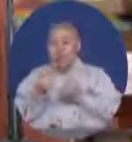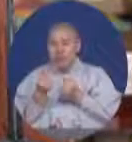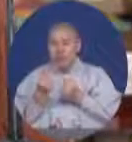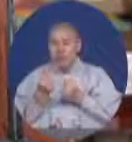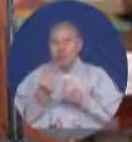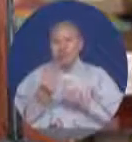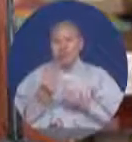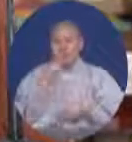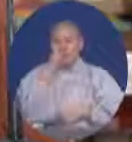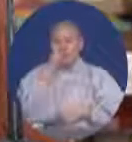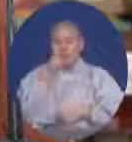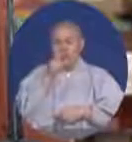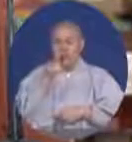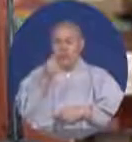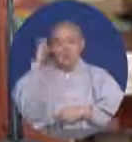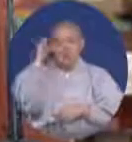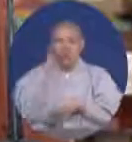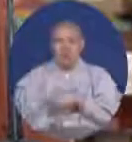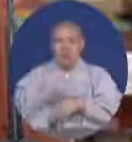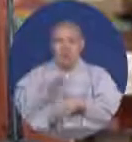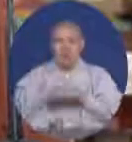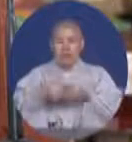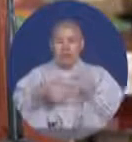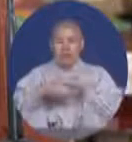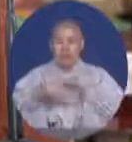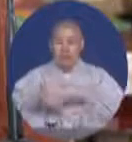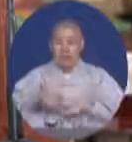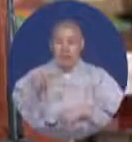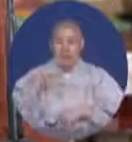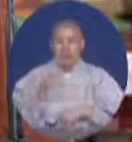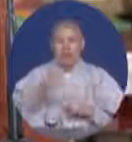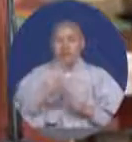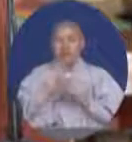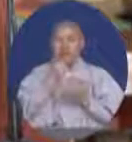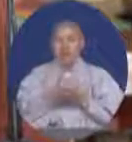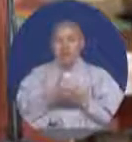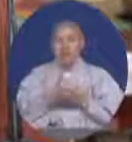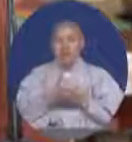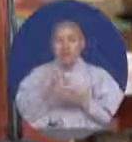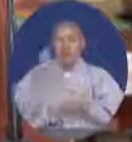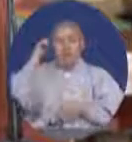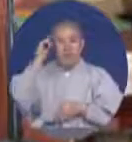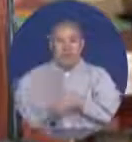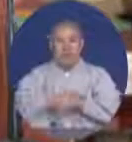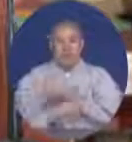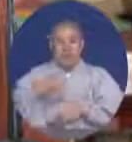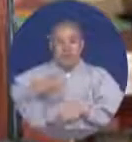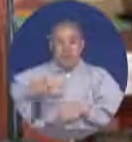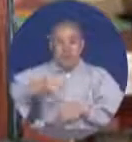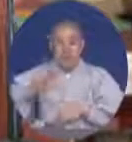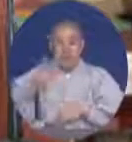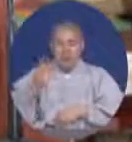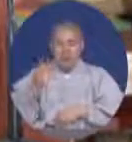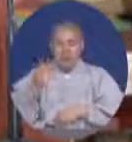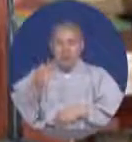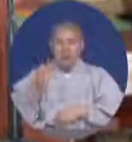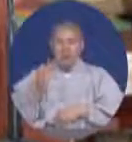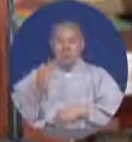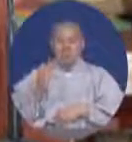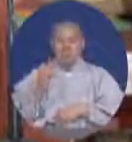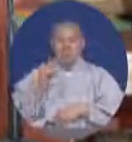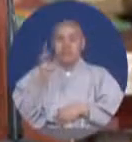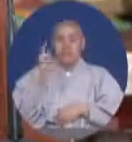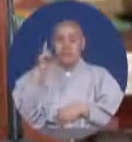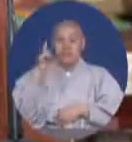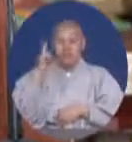중생은 반야의 손자고 부처님은 반야의 아들이요. 그런데 그 향상 반야, 향상 일꾼은